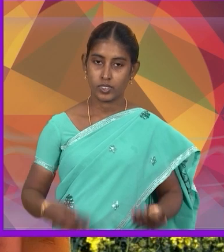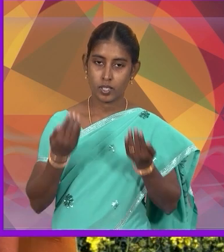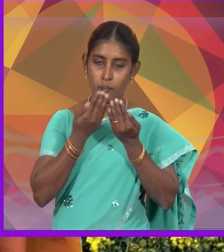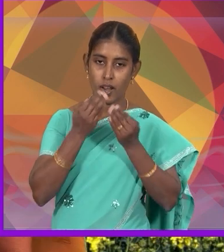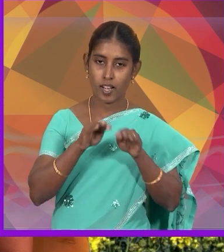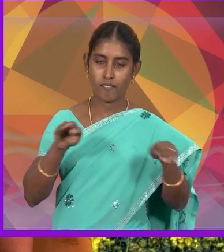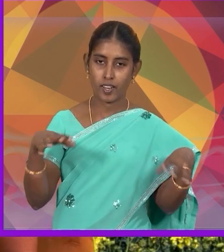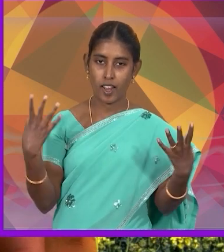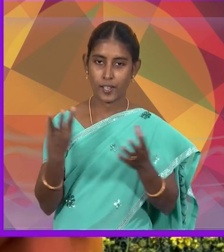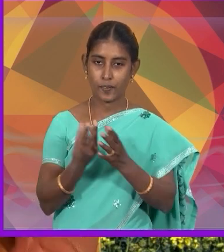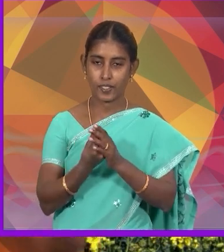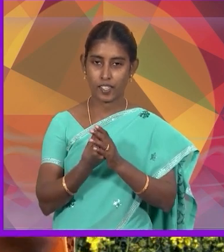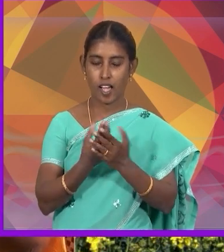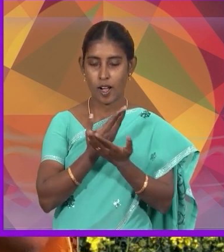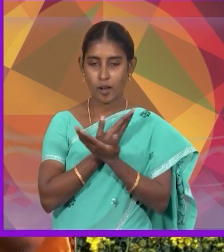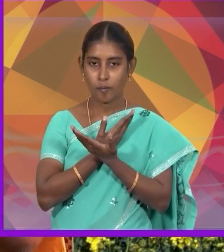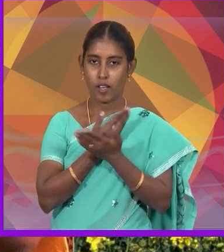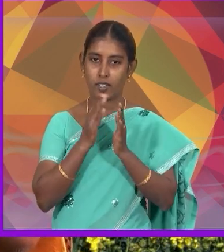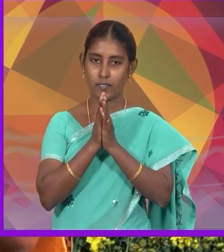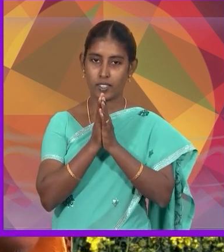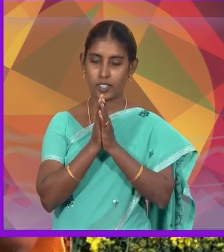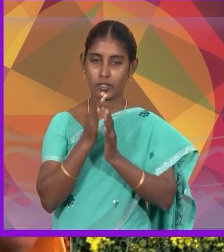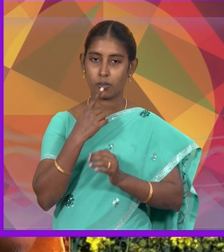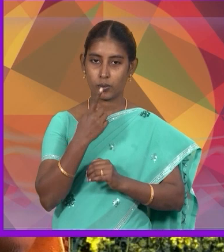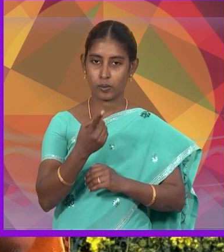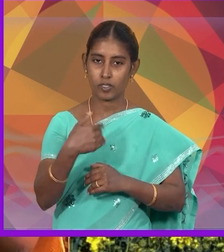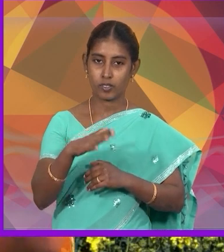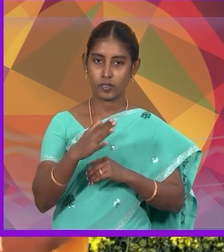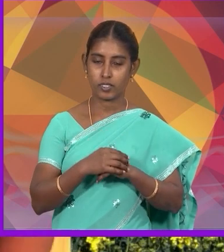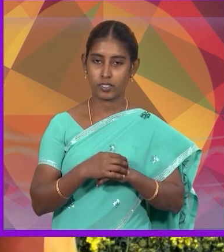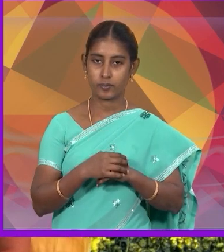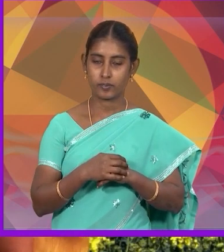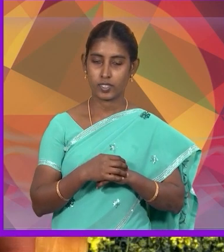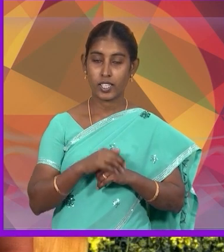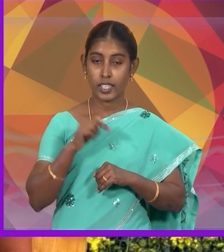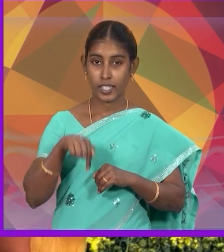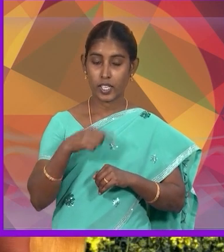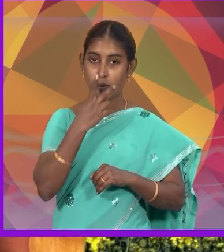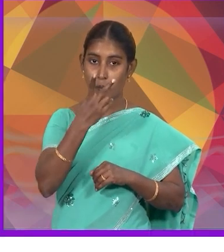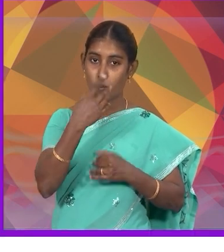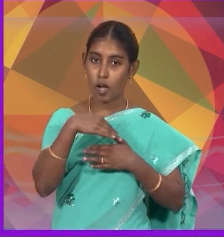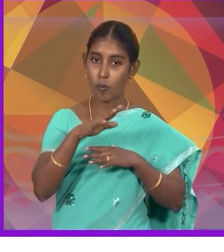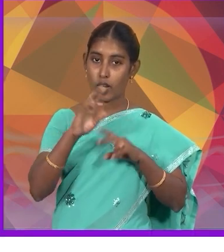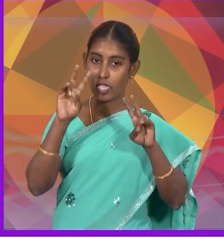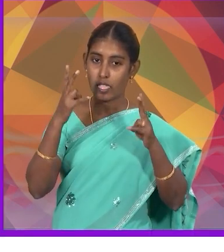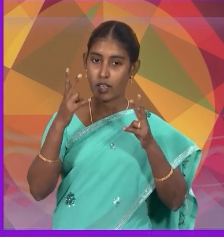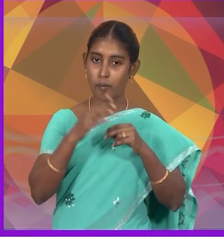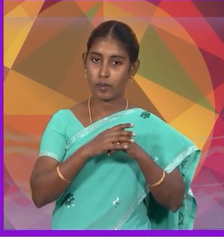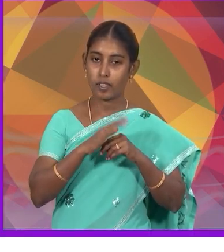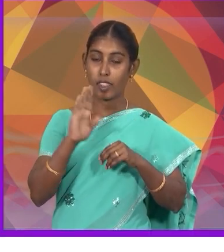மாணவ செல்வங்கள் அனைவருக்கும் எனது அன்பான வணக்கத்தை தெரிவித்துக் கொள்கிறேன். நாம பார்க்க போற பாடம்